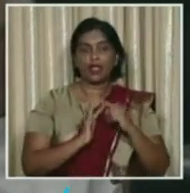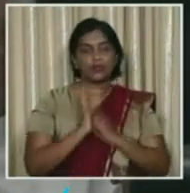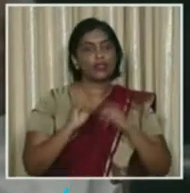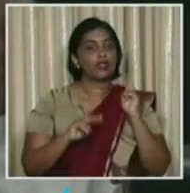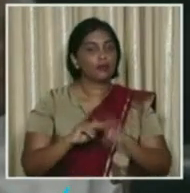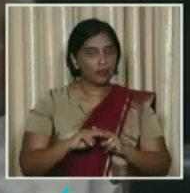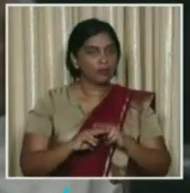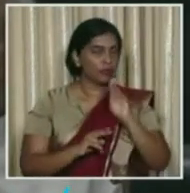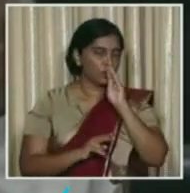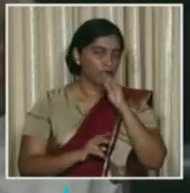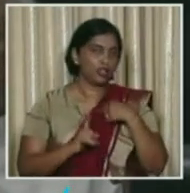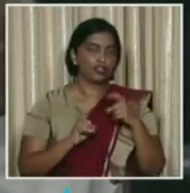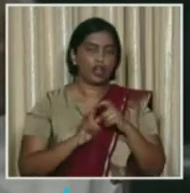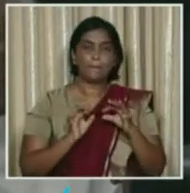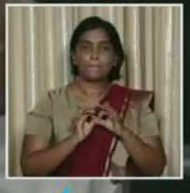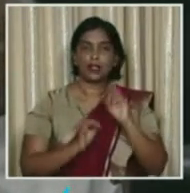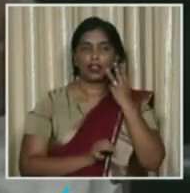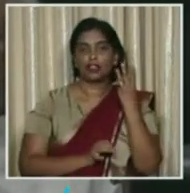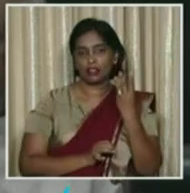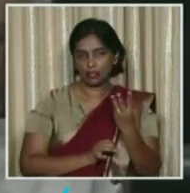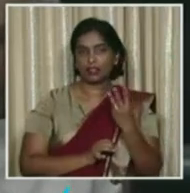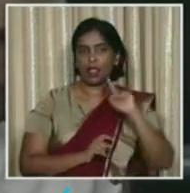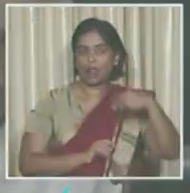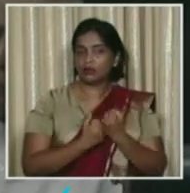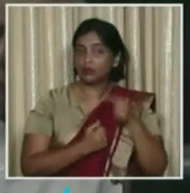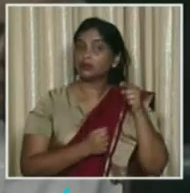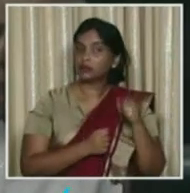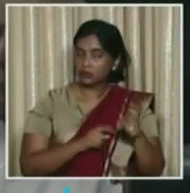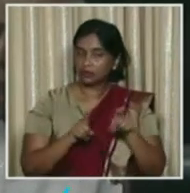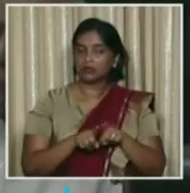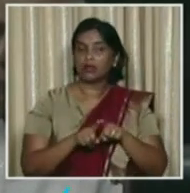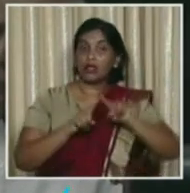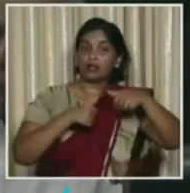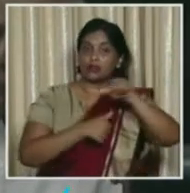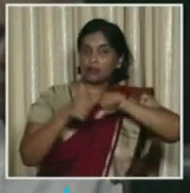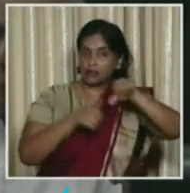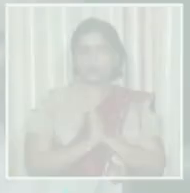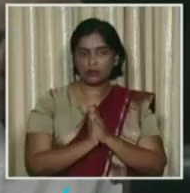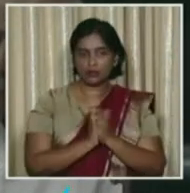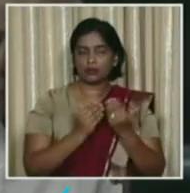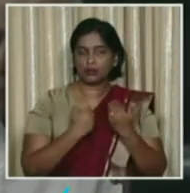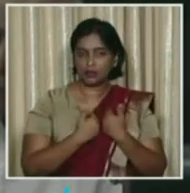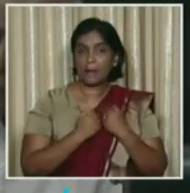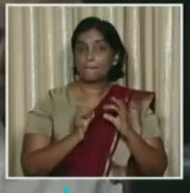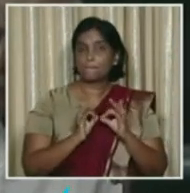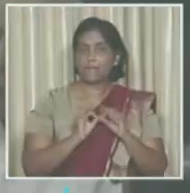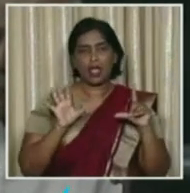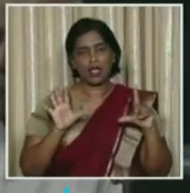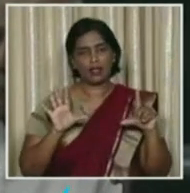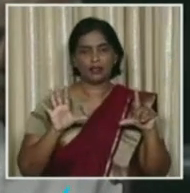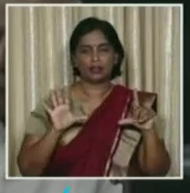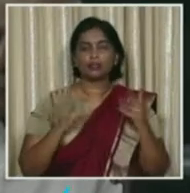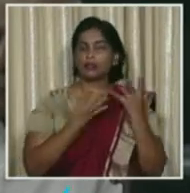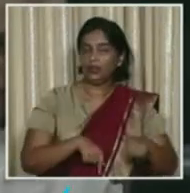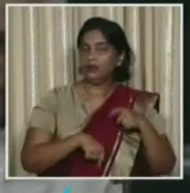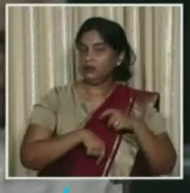එකෙන් මංද ඩොලර් බිලියන 3ක් විතර ඊළඟ අවුරුදු 4 ලැබෙනවා. අනික් ආයතනෙත් මුළු ප්‍රමාණය ගත්තොත් බිලියන 7ක් විතර